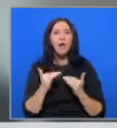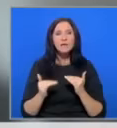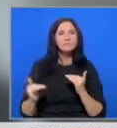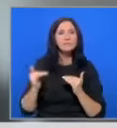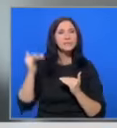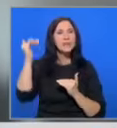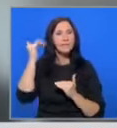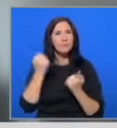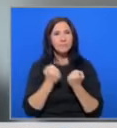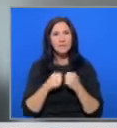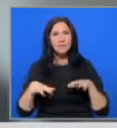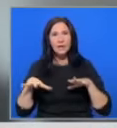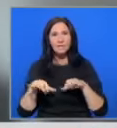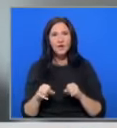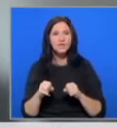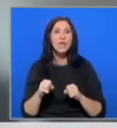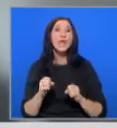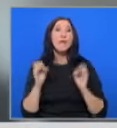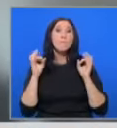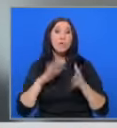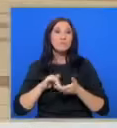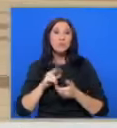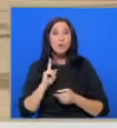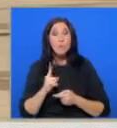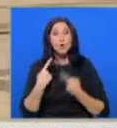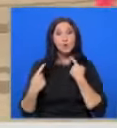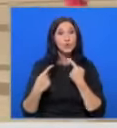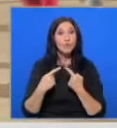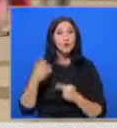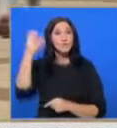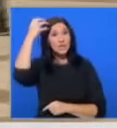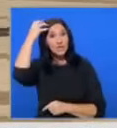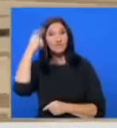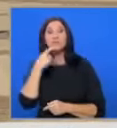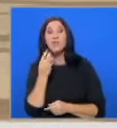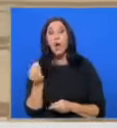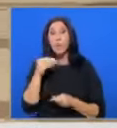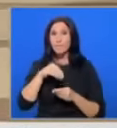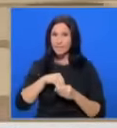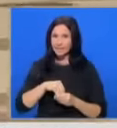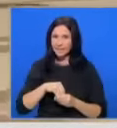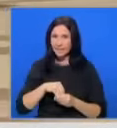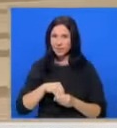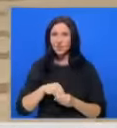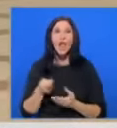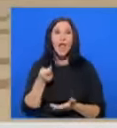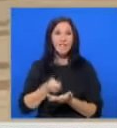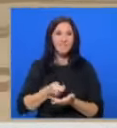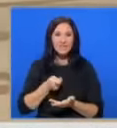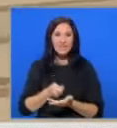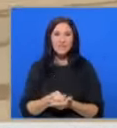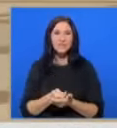степен местните власти и профсъюзите ще могат да се договорят с държавата за компенсиращи инвестиции,